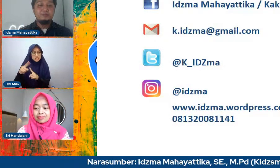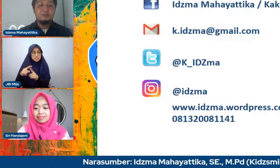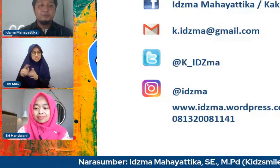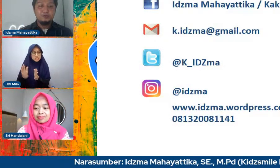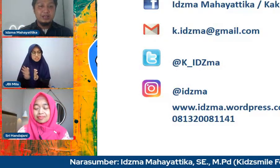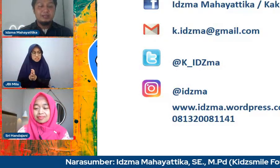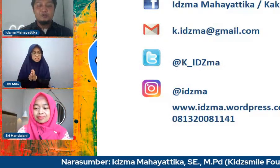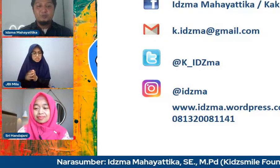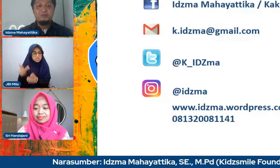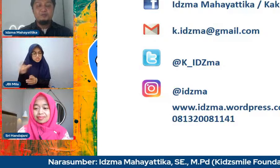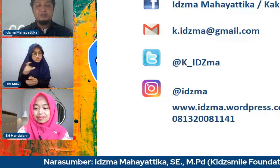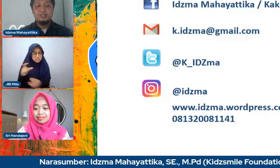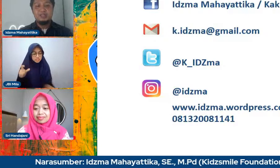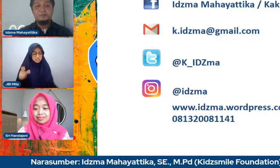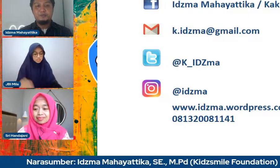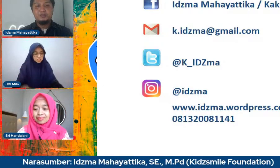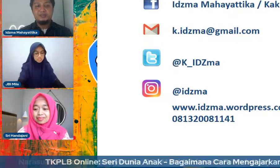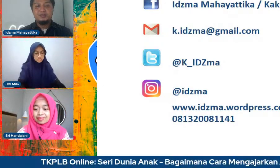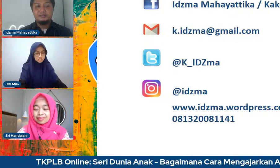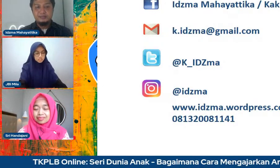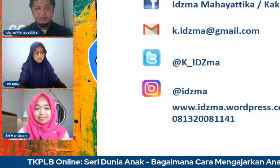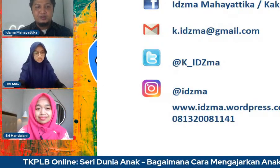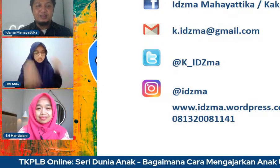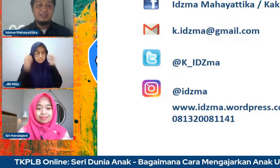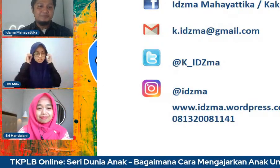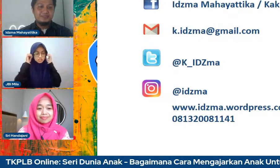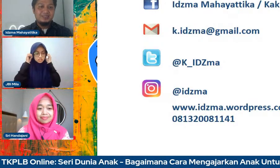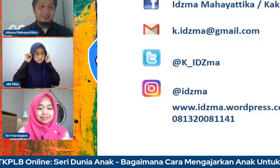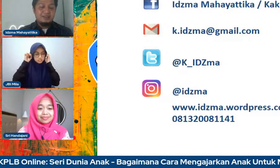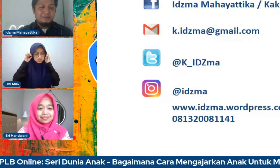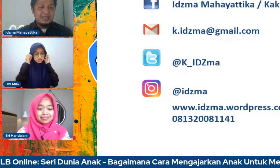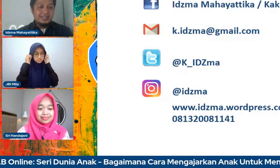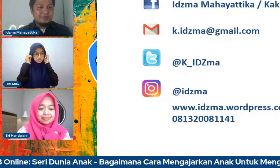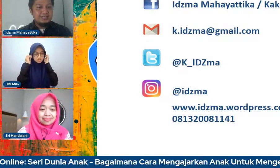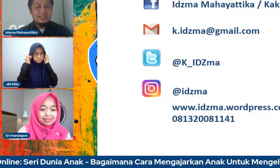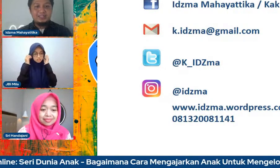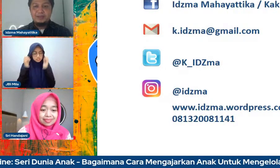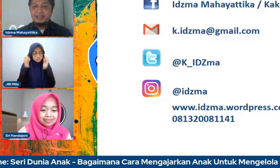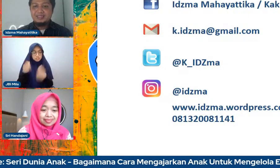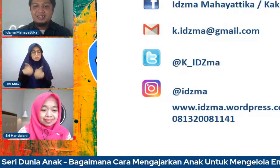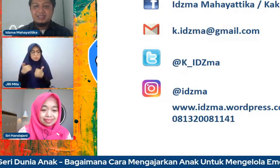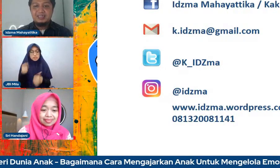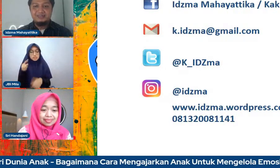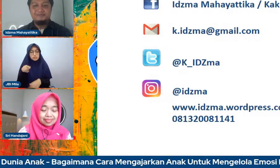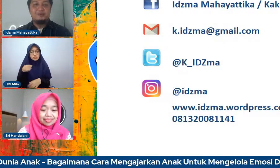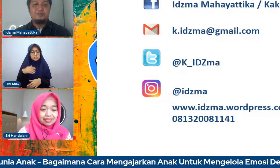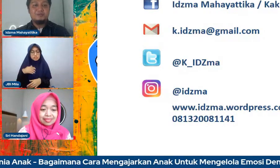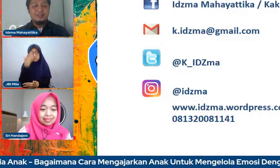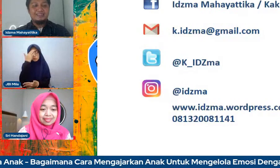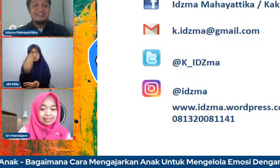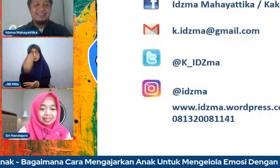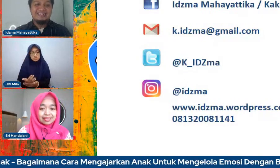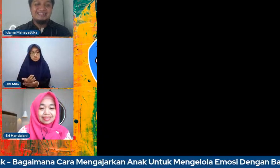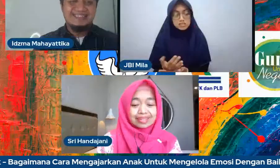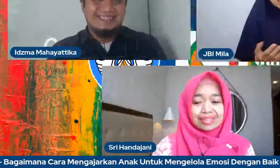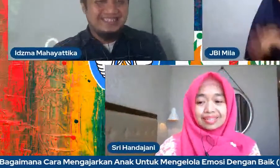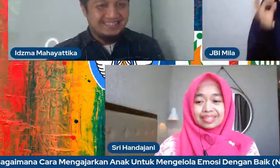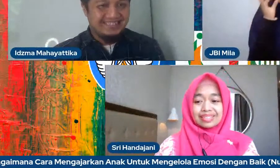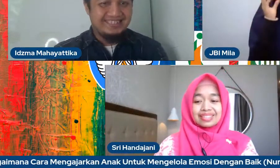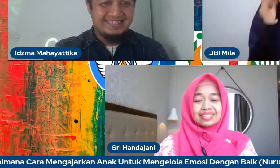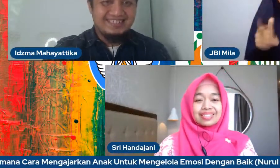bisa Bapak Ibu gunakan di rumah maupun di sekolah. Baik, itu saja. Terima kasih. Mohon maaf kalau ada